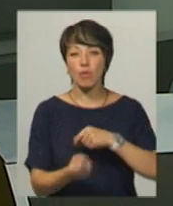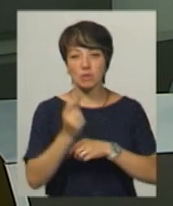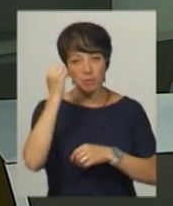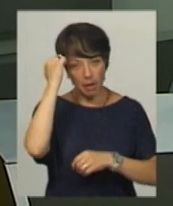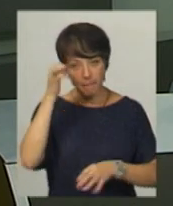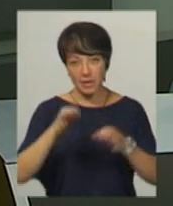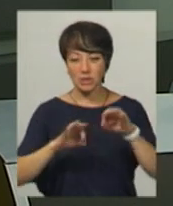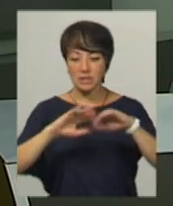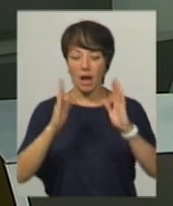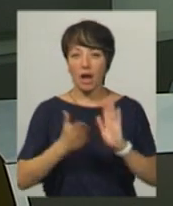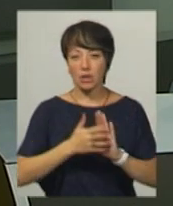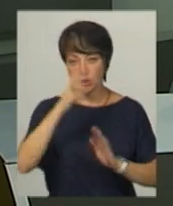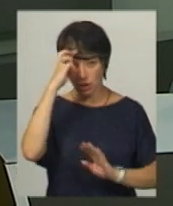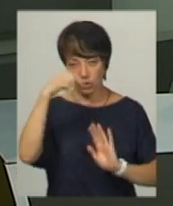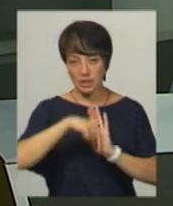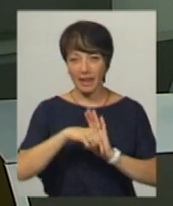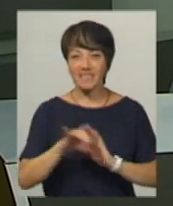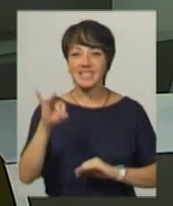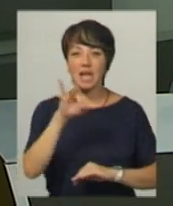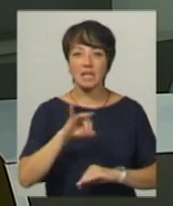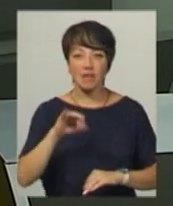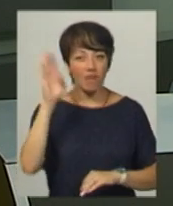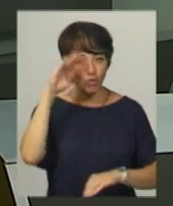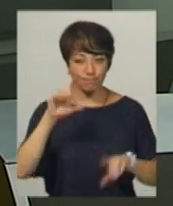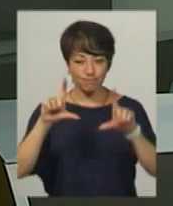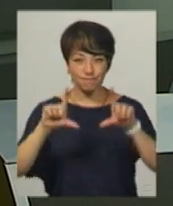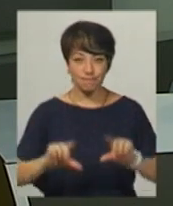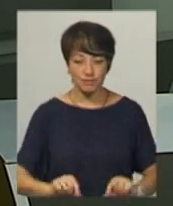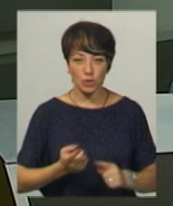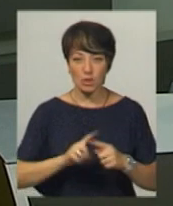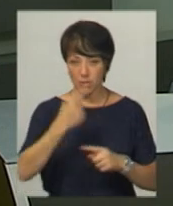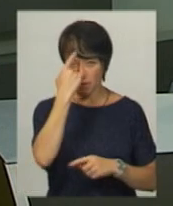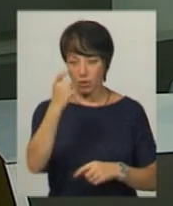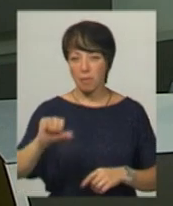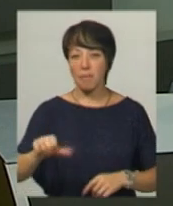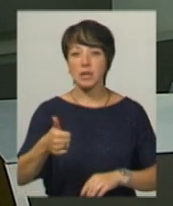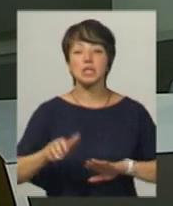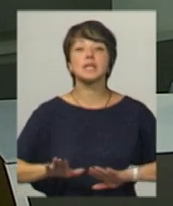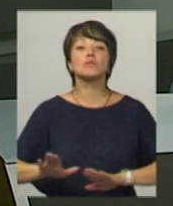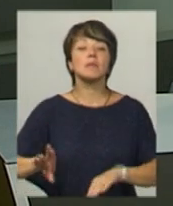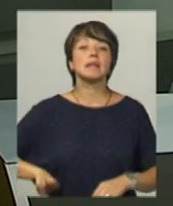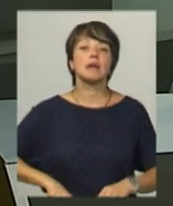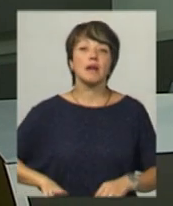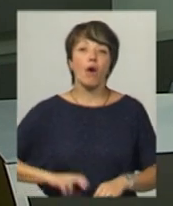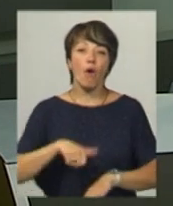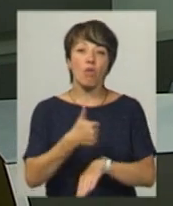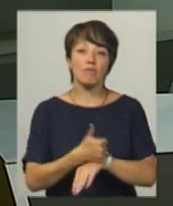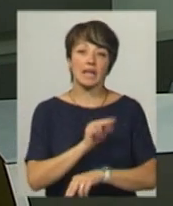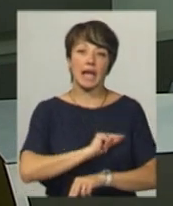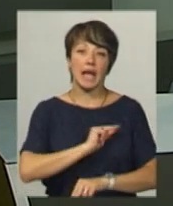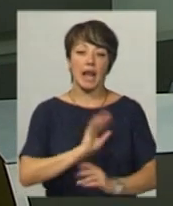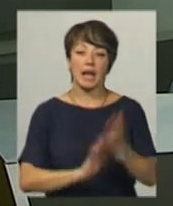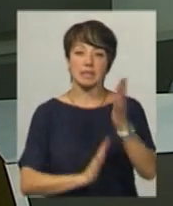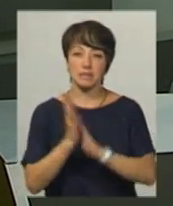загальнодержавного значення Святе озеро В'язяславе міліє. Про це повідомив перший заступник директора, головний лісничий природного парку Олексій